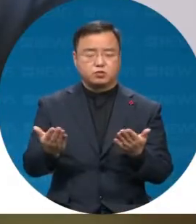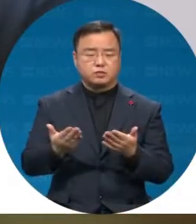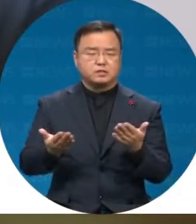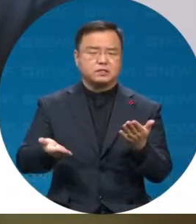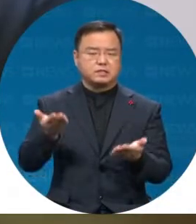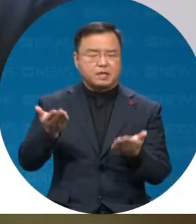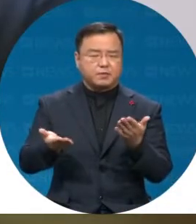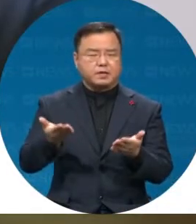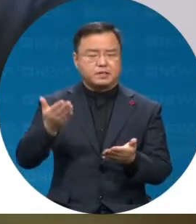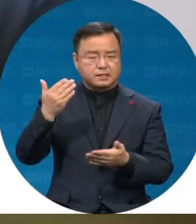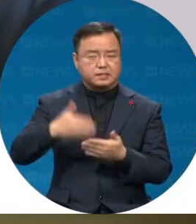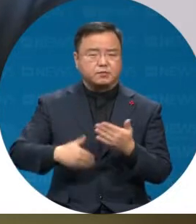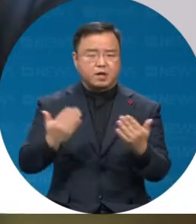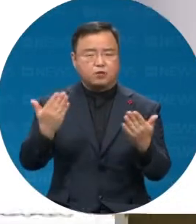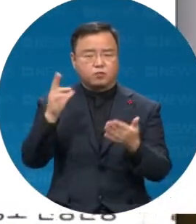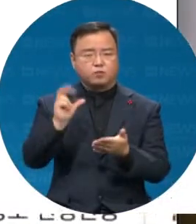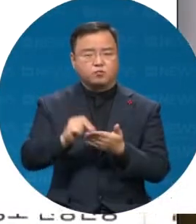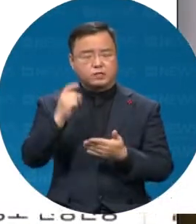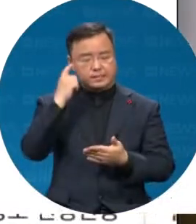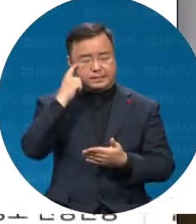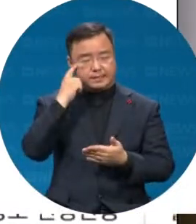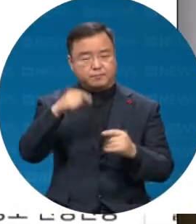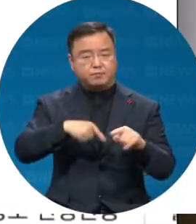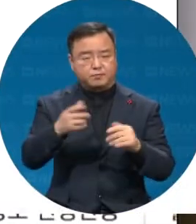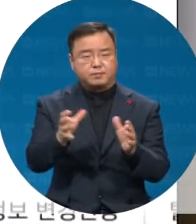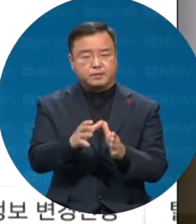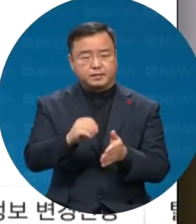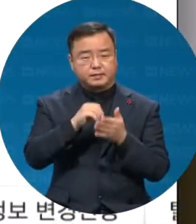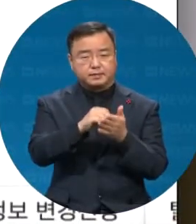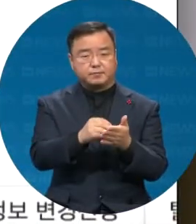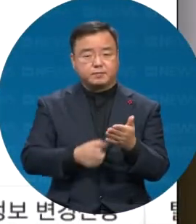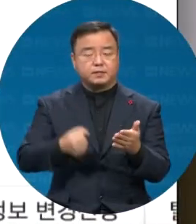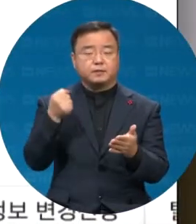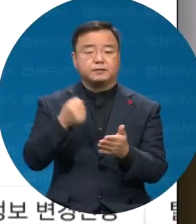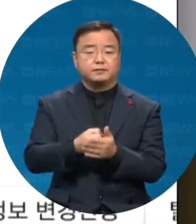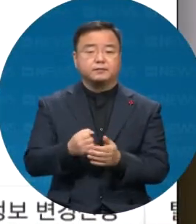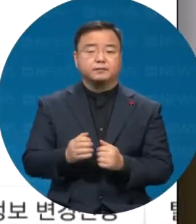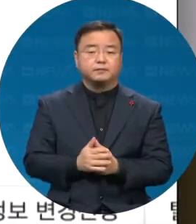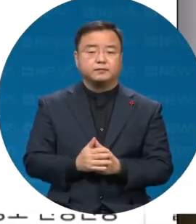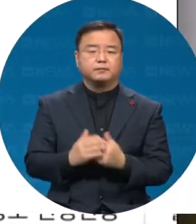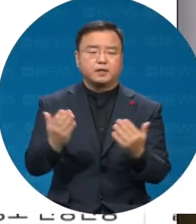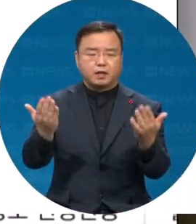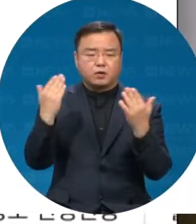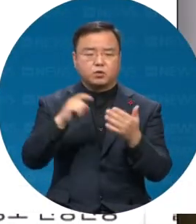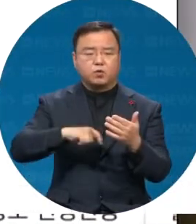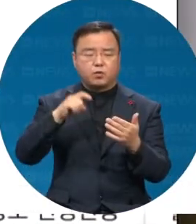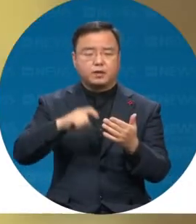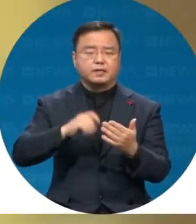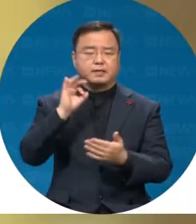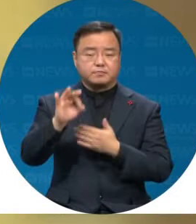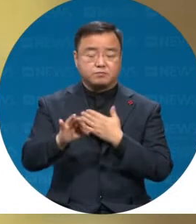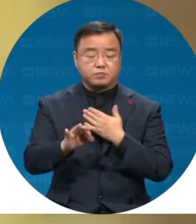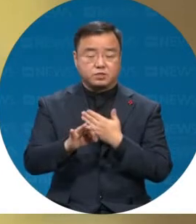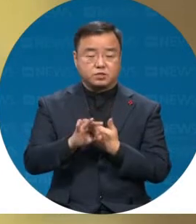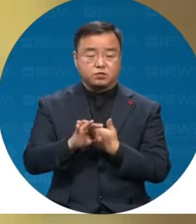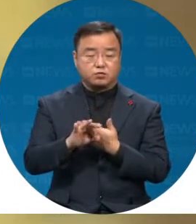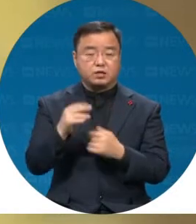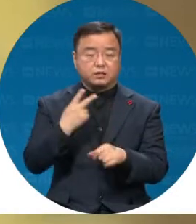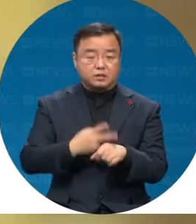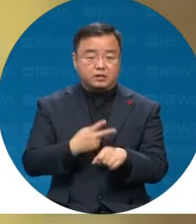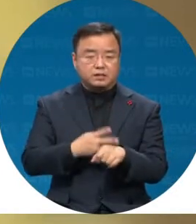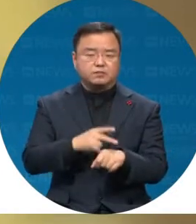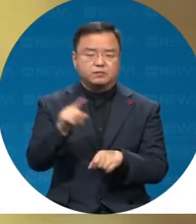문제의식을 느끼고 정당 가입을 결정했습니다 뼈 있는 비정규직 쌤들 비정 일이 선생님들께서